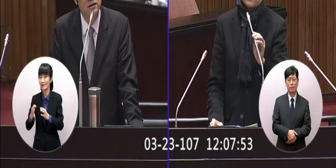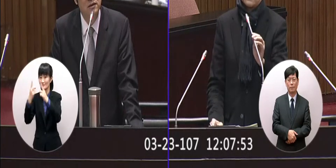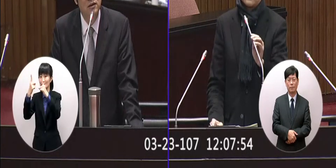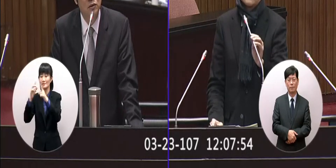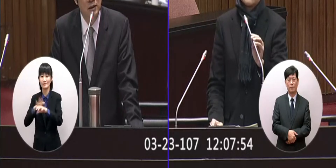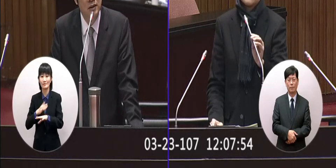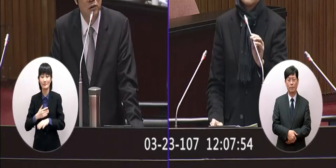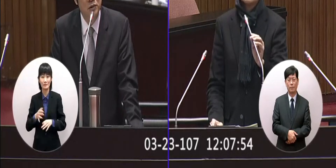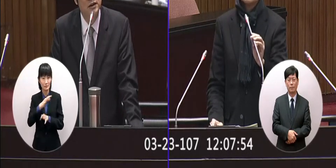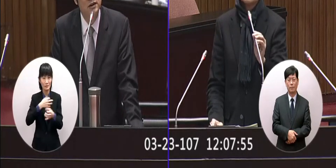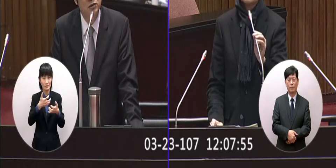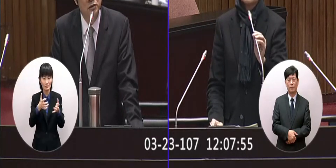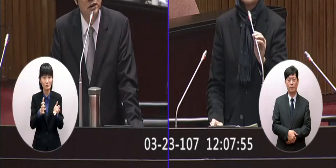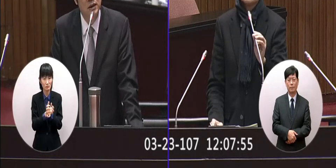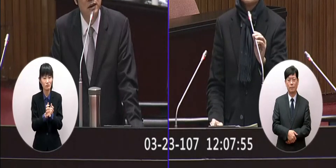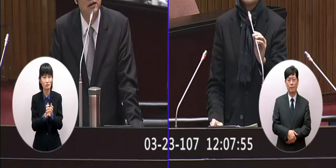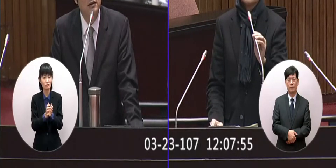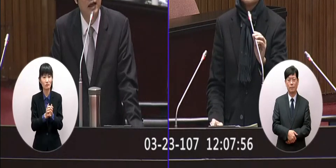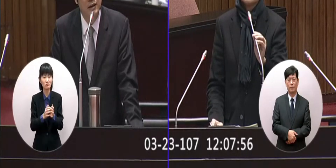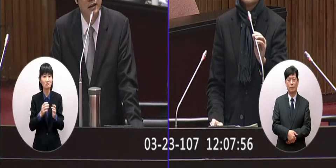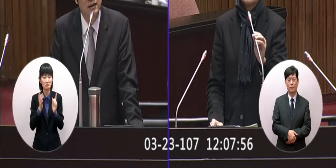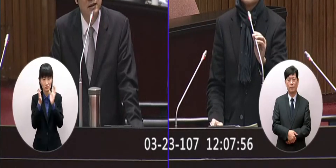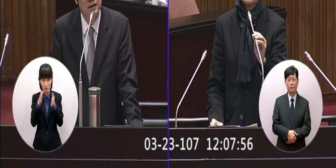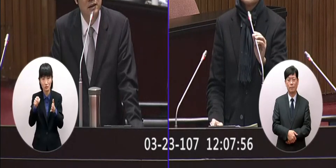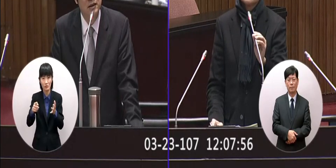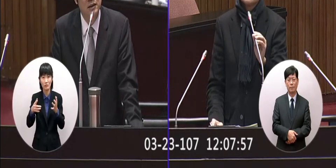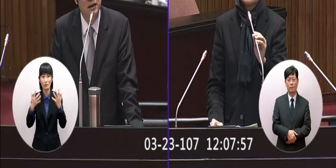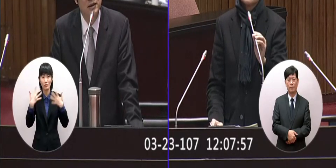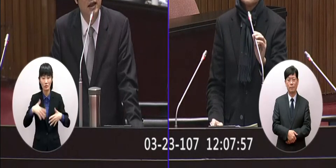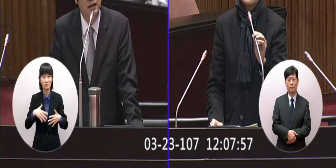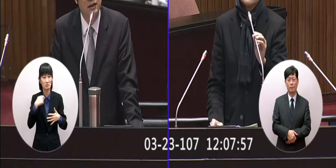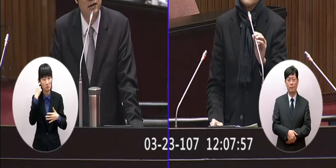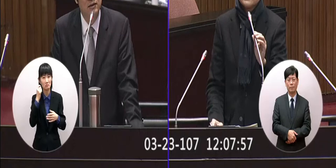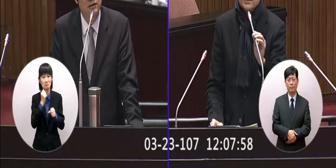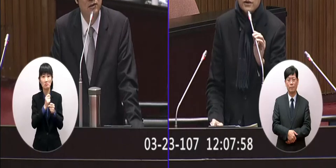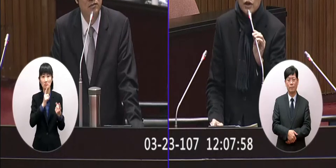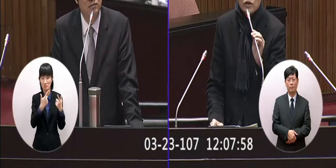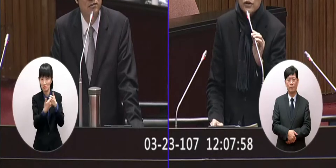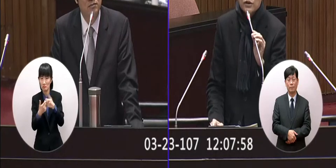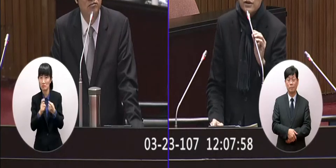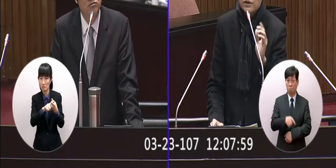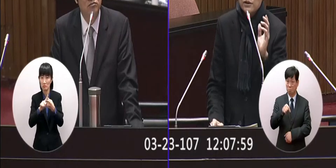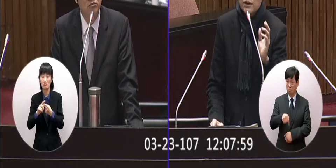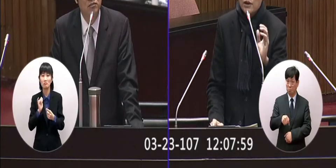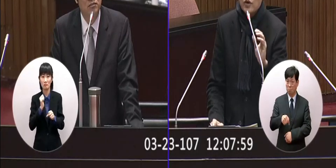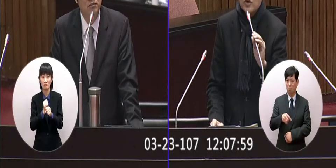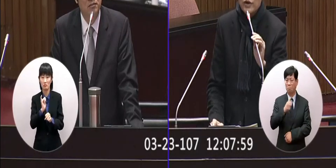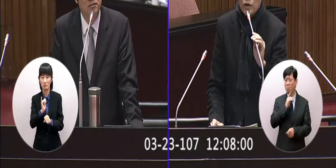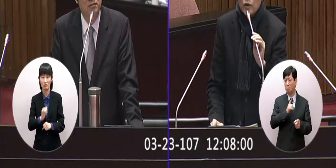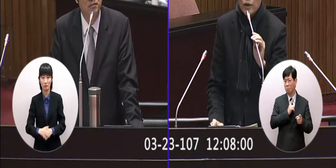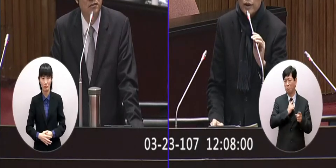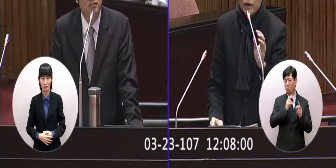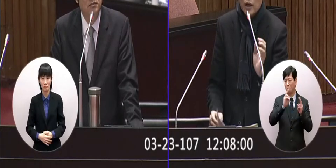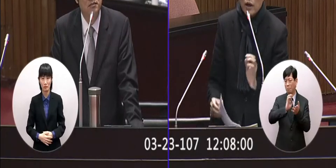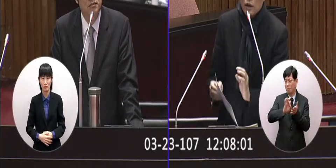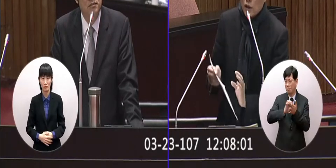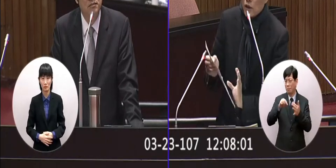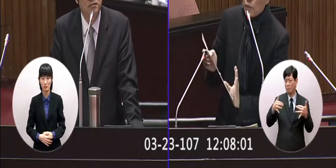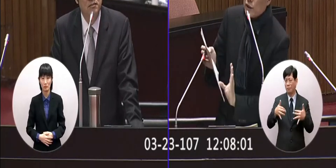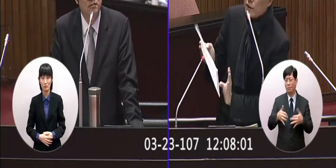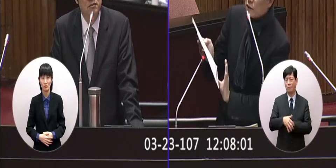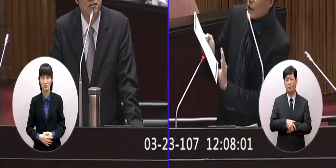是算是妥善的处置的这一次的这个电价。 是，这个就是讲到用电的问题